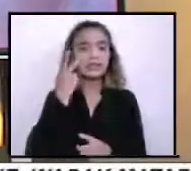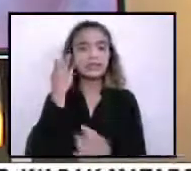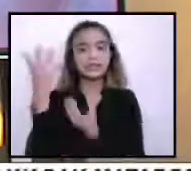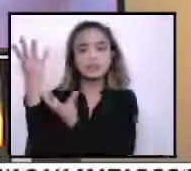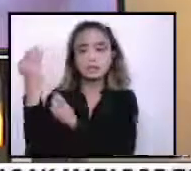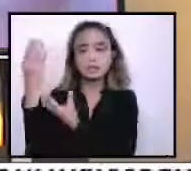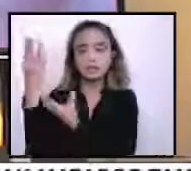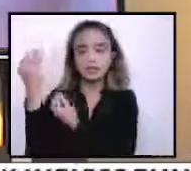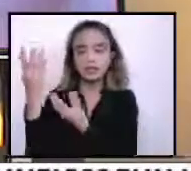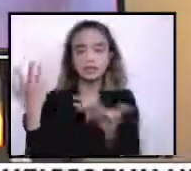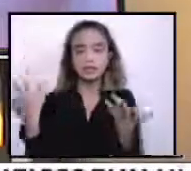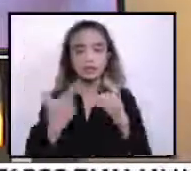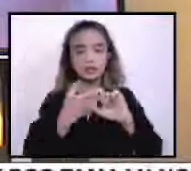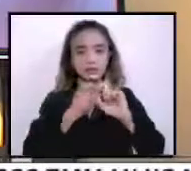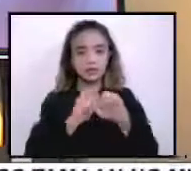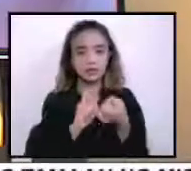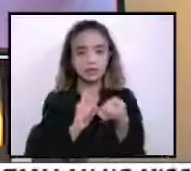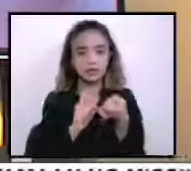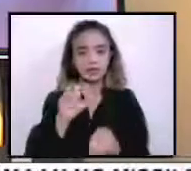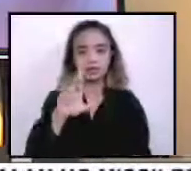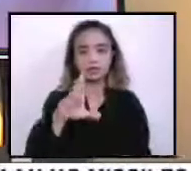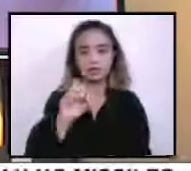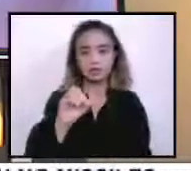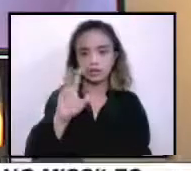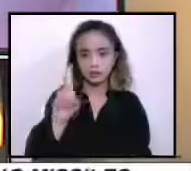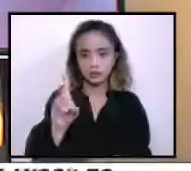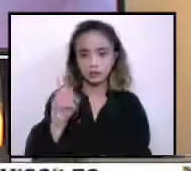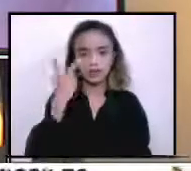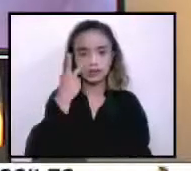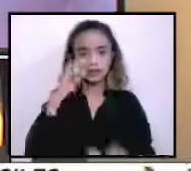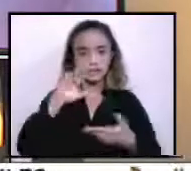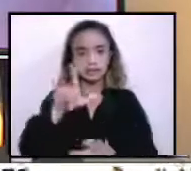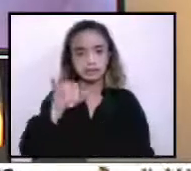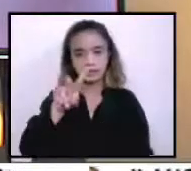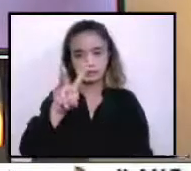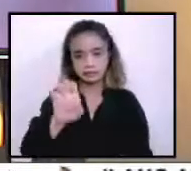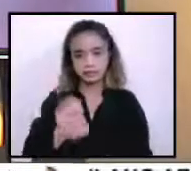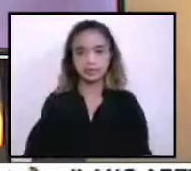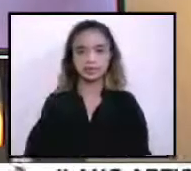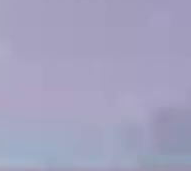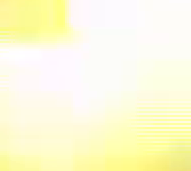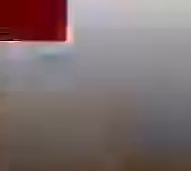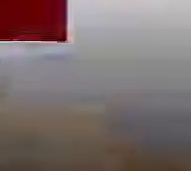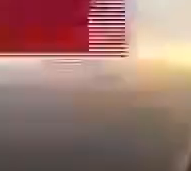dyan kay Rod Lagusad. Nakatutok live. Rod, rise and shine!